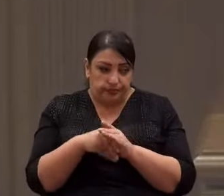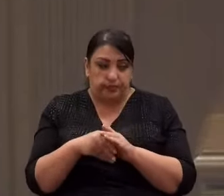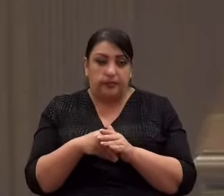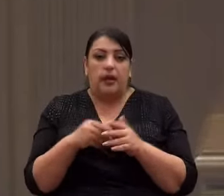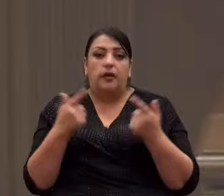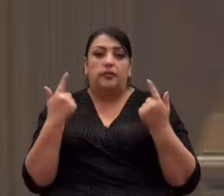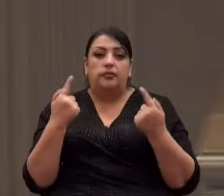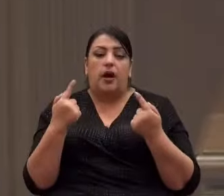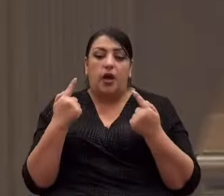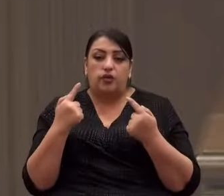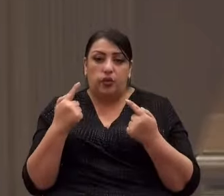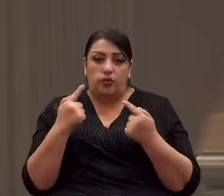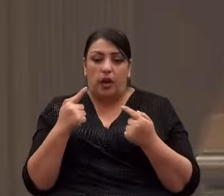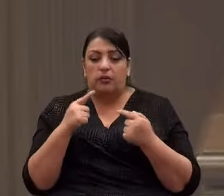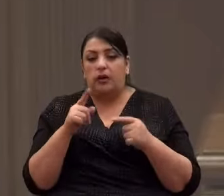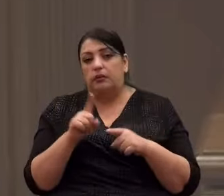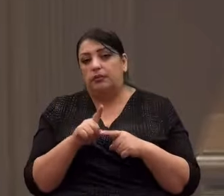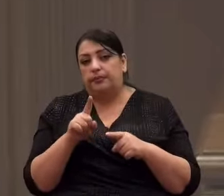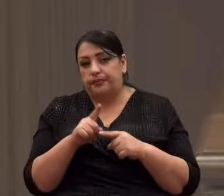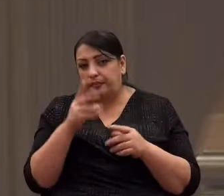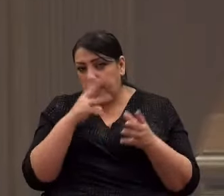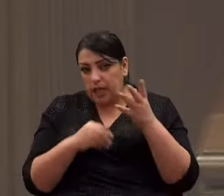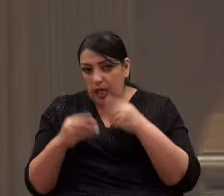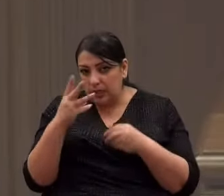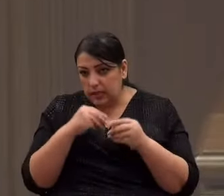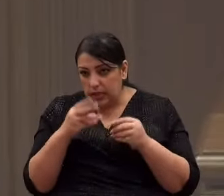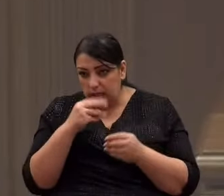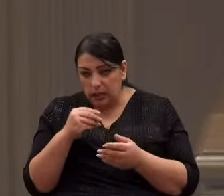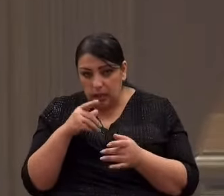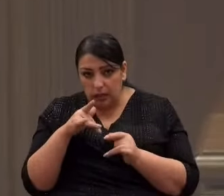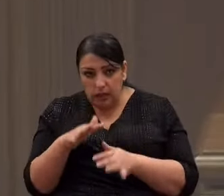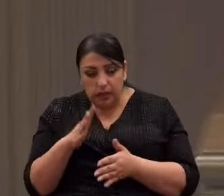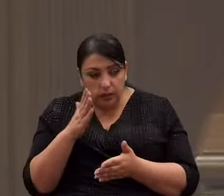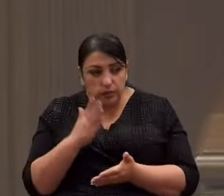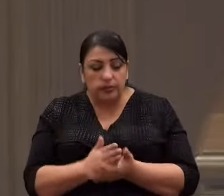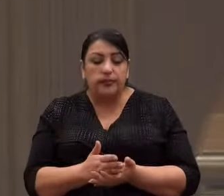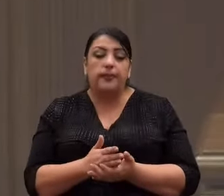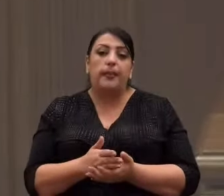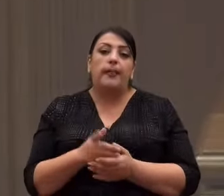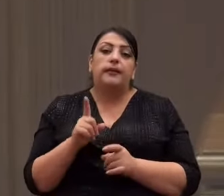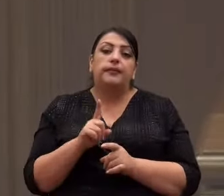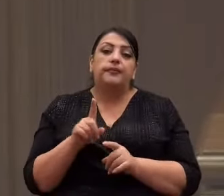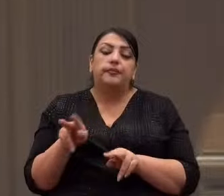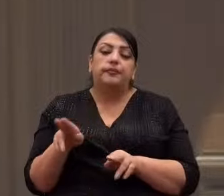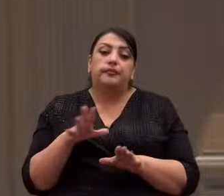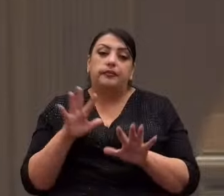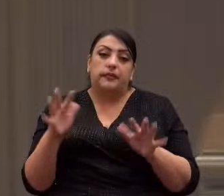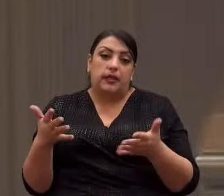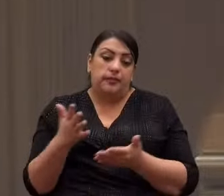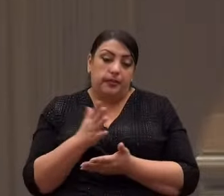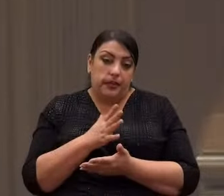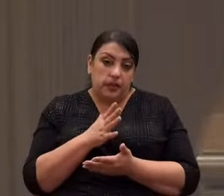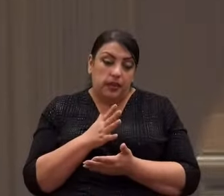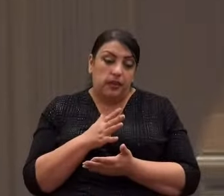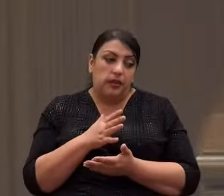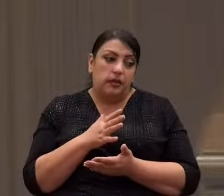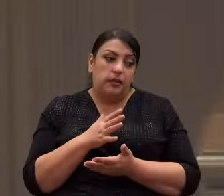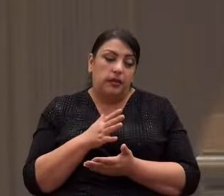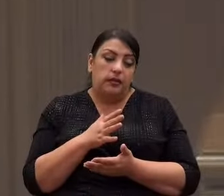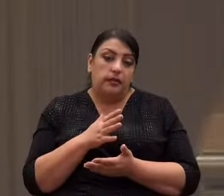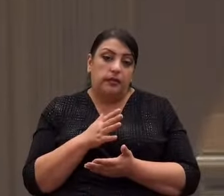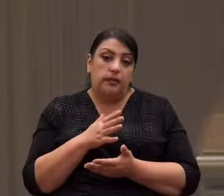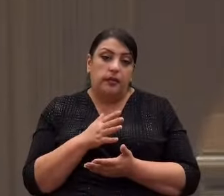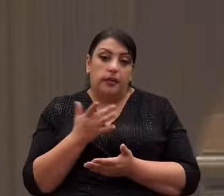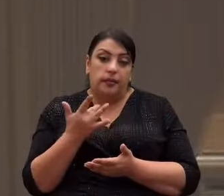լիազորությունների չարաշահելու եւ պաշտոնական կեղծիքի, մենք ունենք նմանատիպ դեպք մի քանի